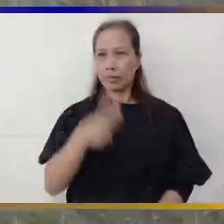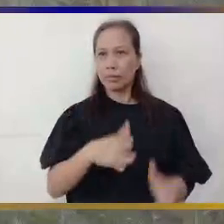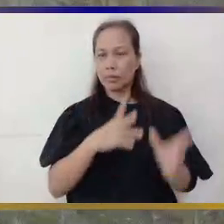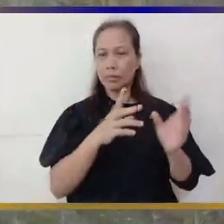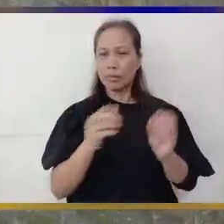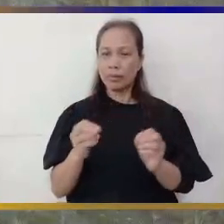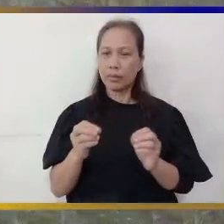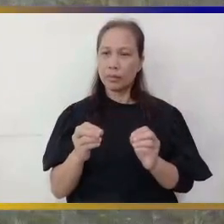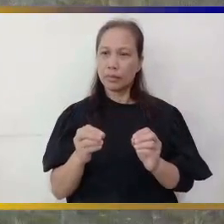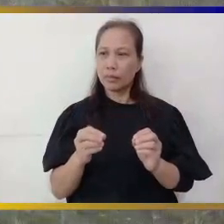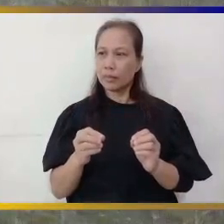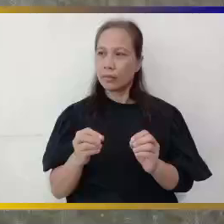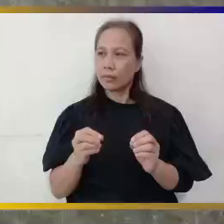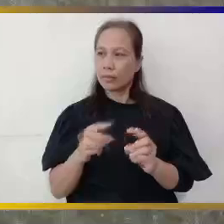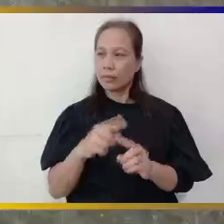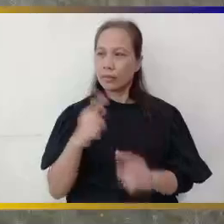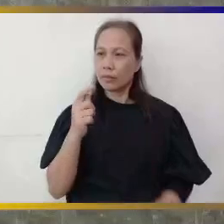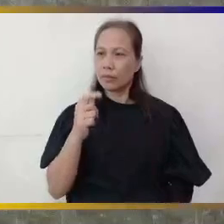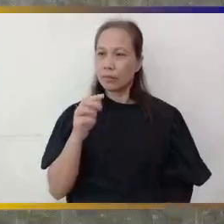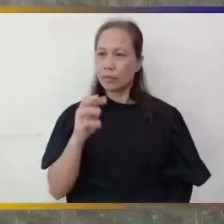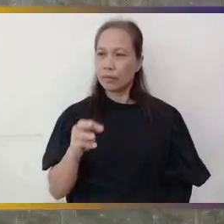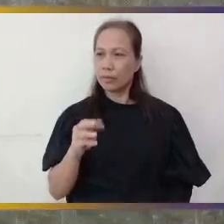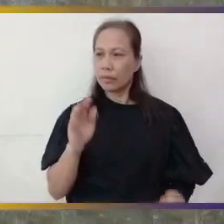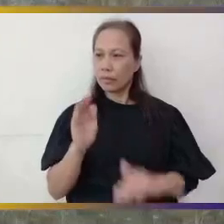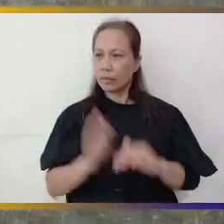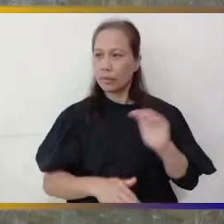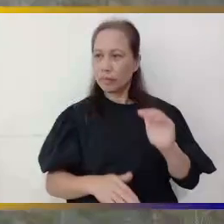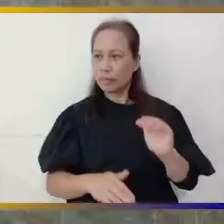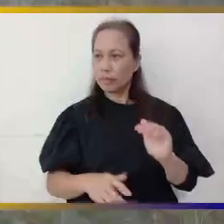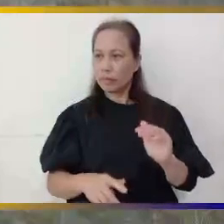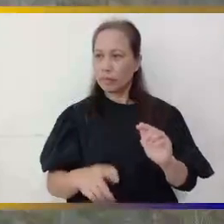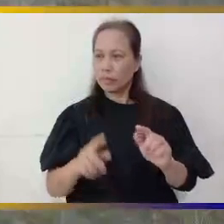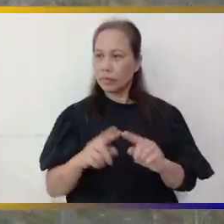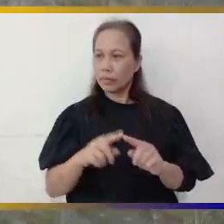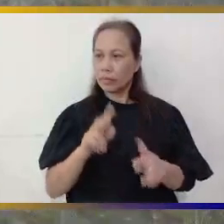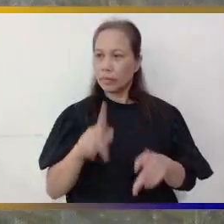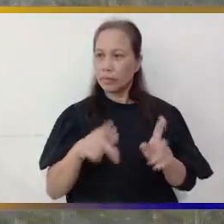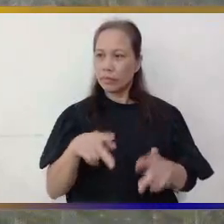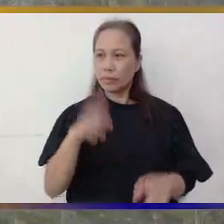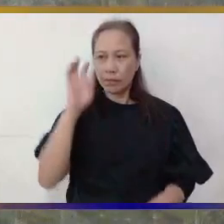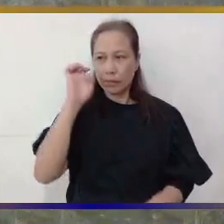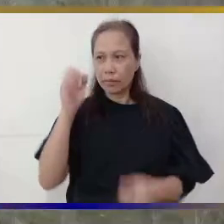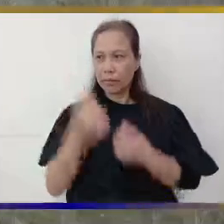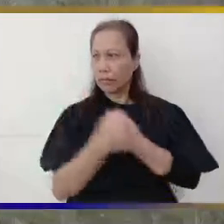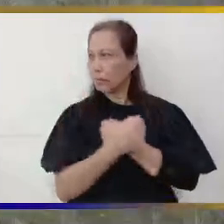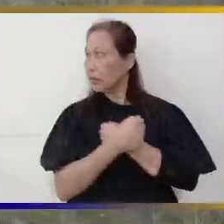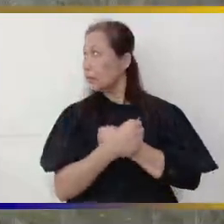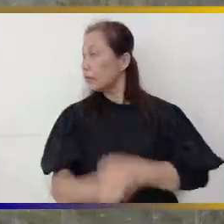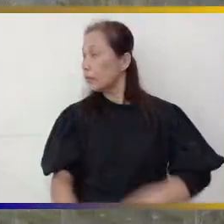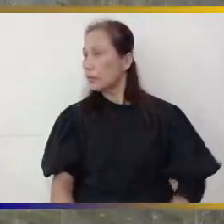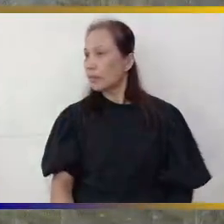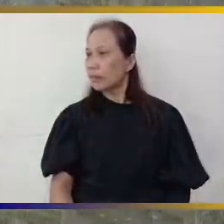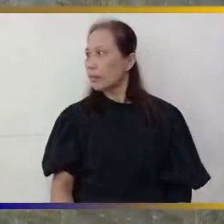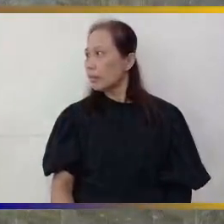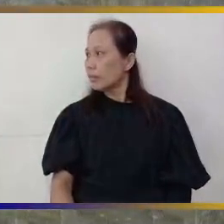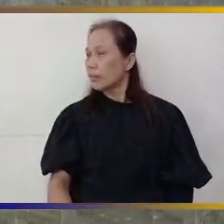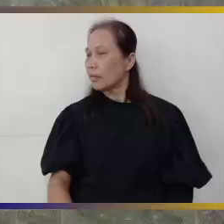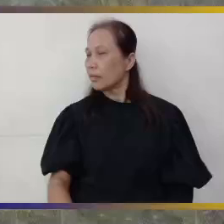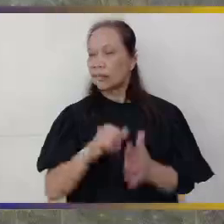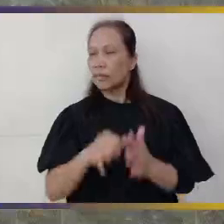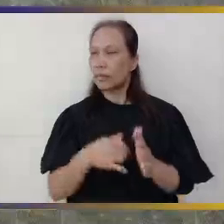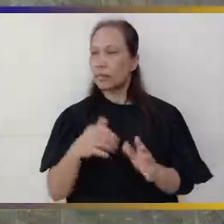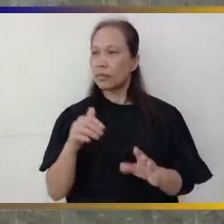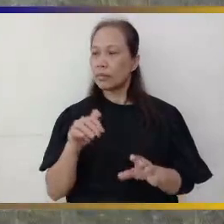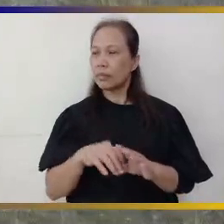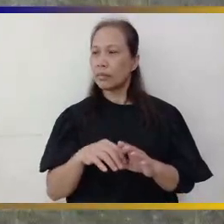minahal ko kapatid Just in case tapusin ko lang muna to dito Just in case lamang na magkaroon